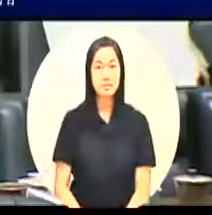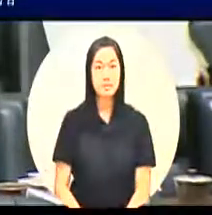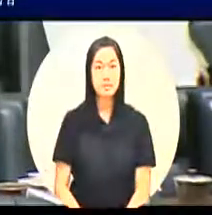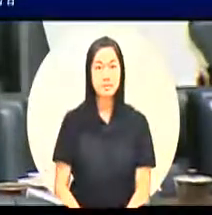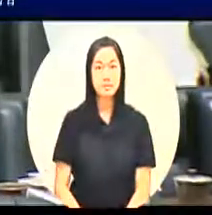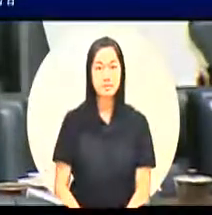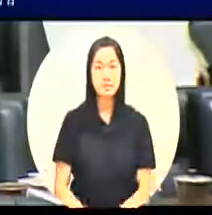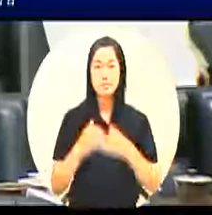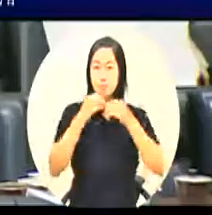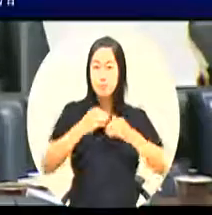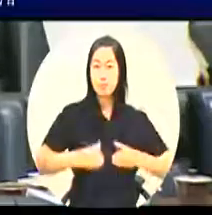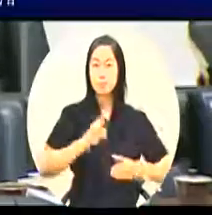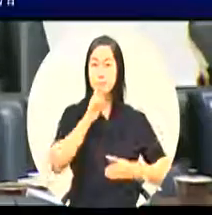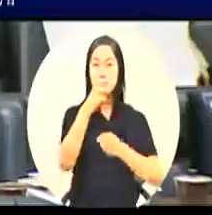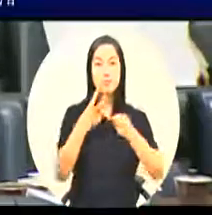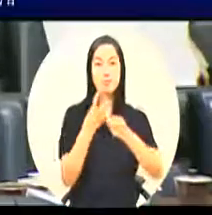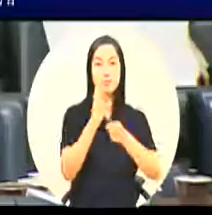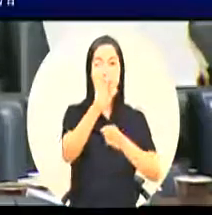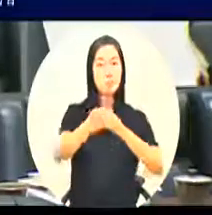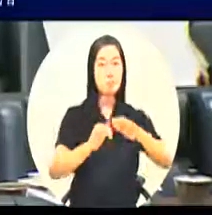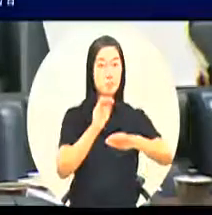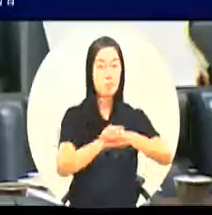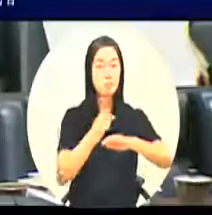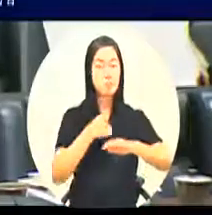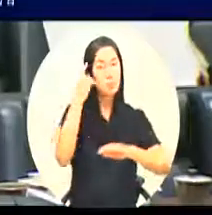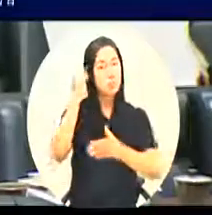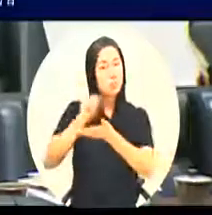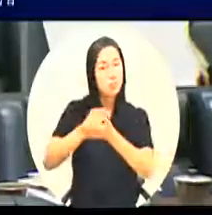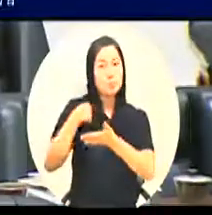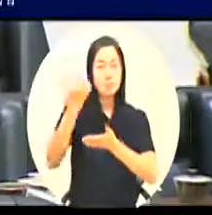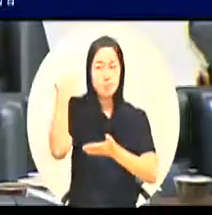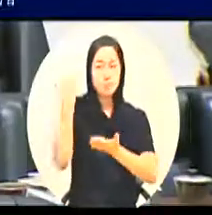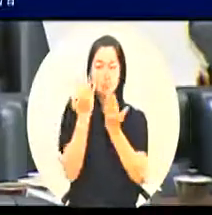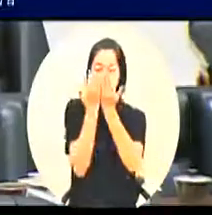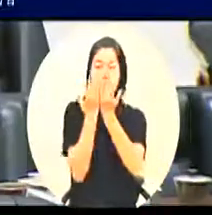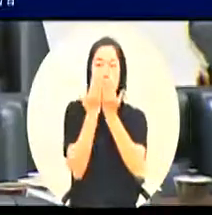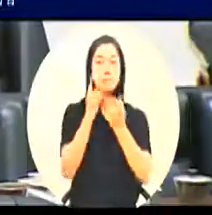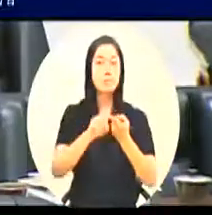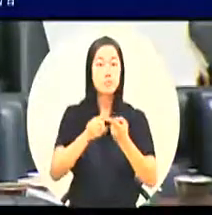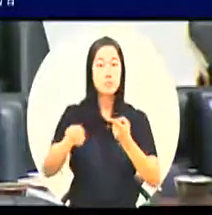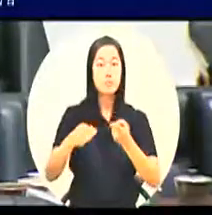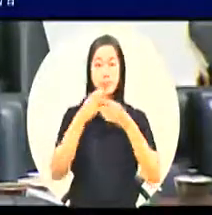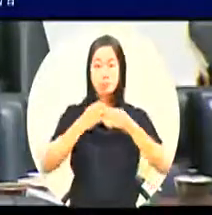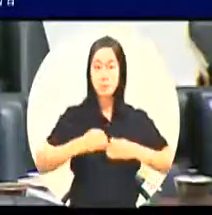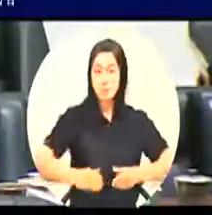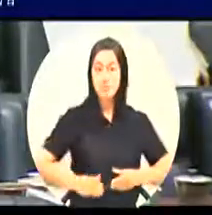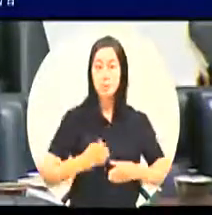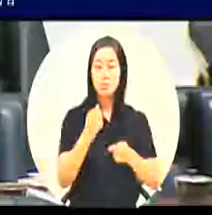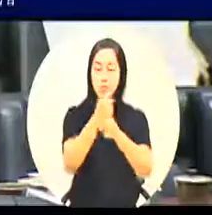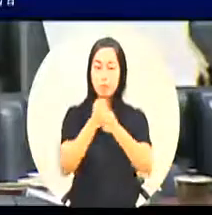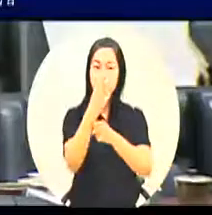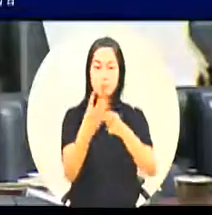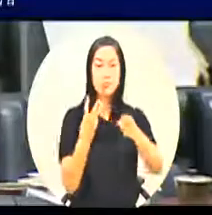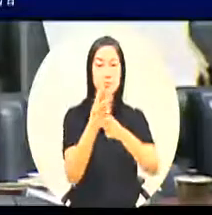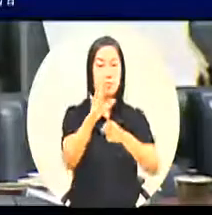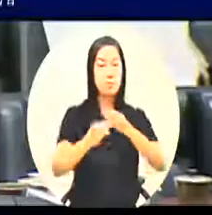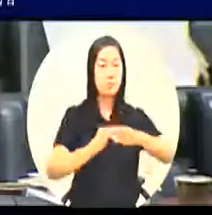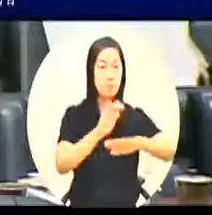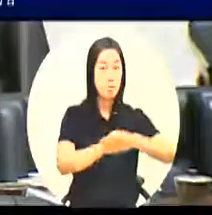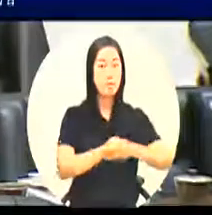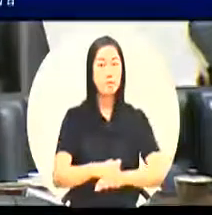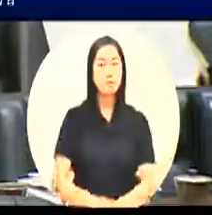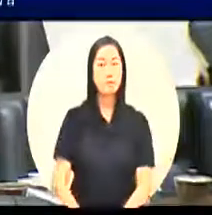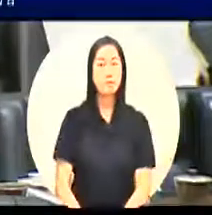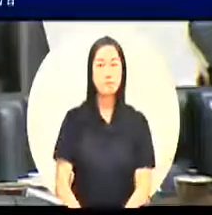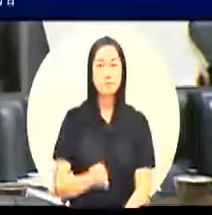孔子是3年有成，我还记得我印象中我读册也无唔对，孔子是3年有成，那时候勉励